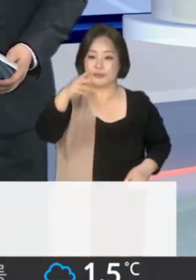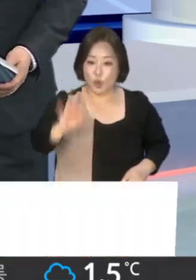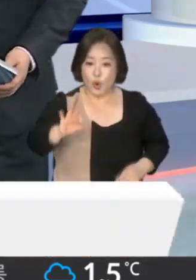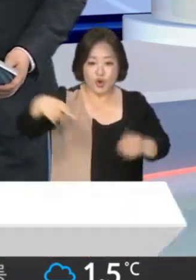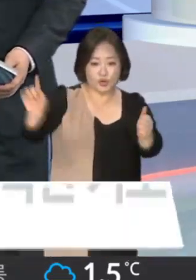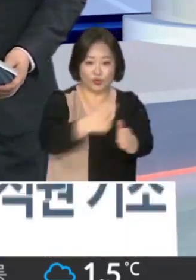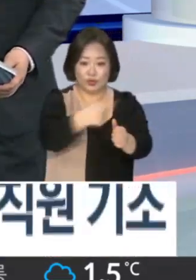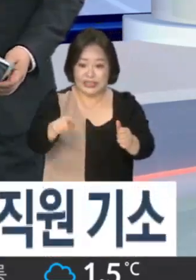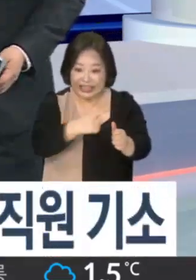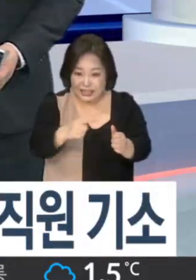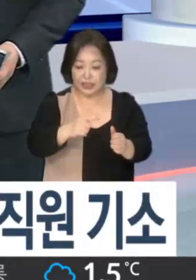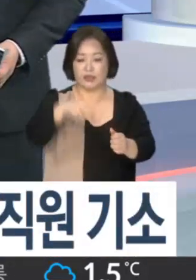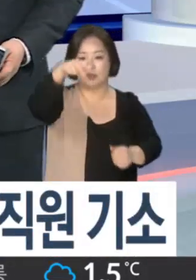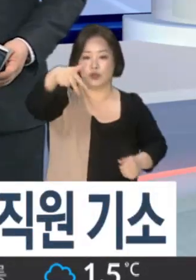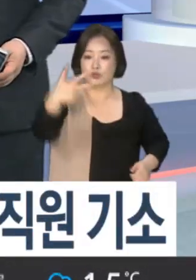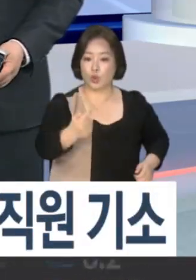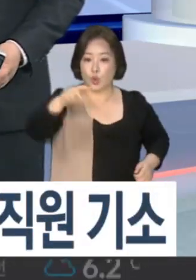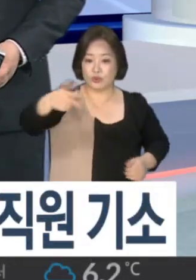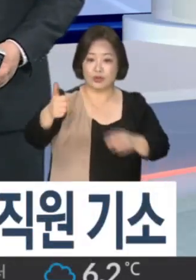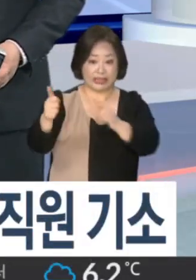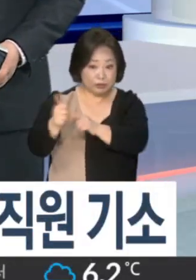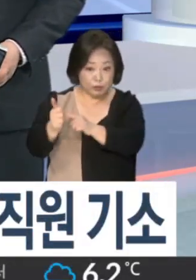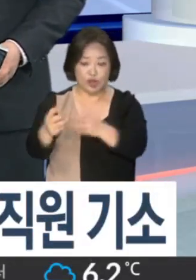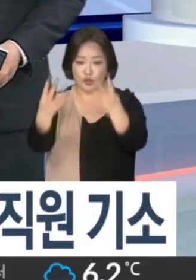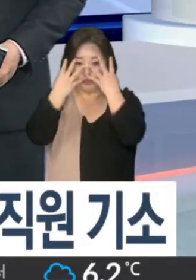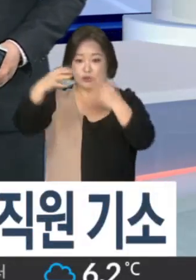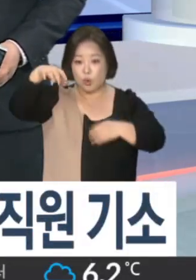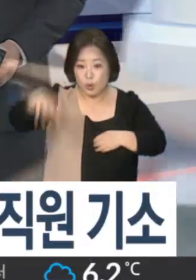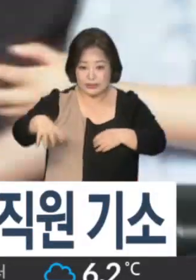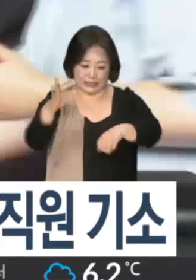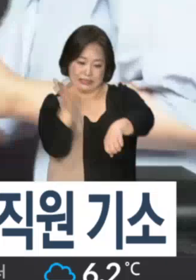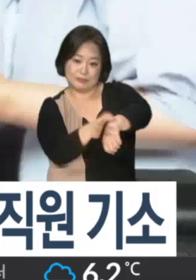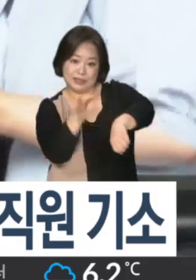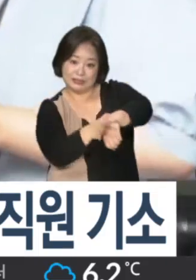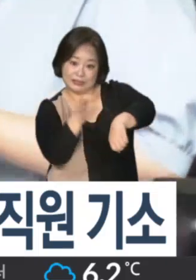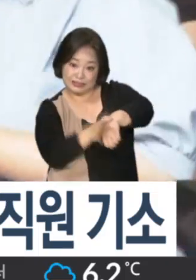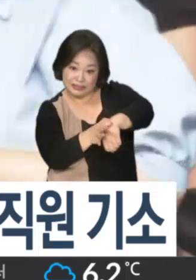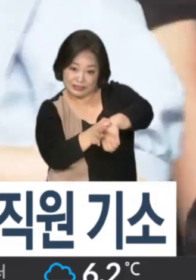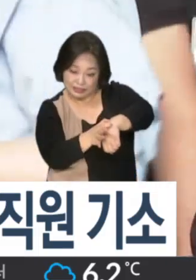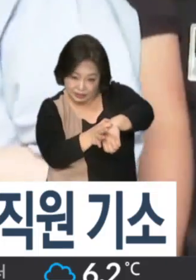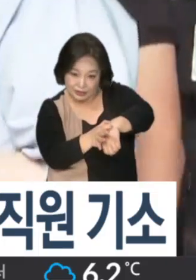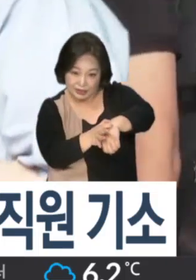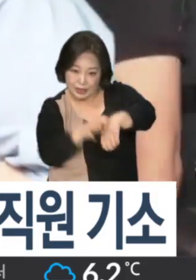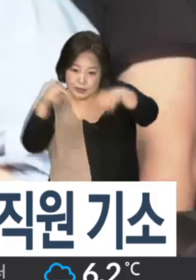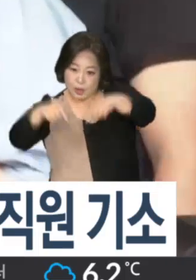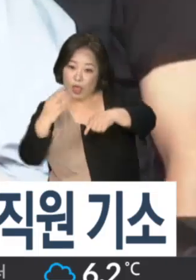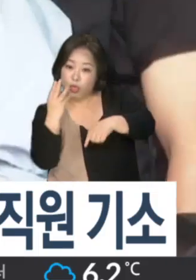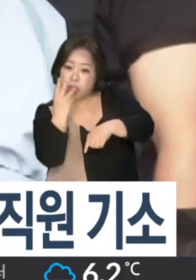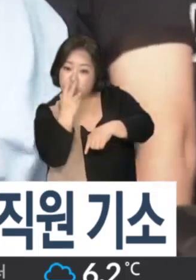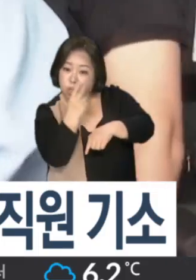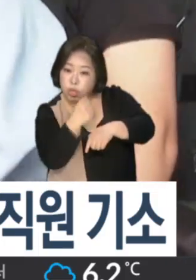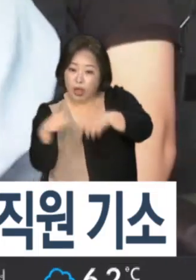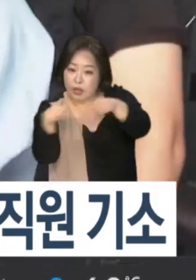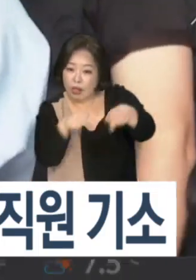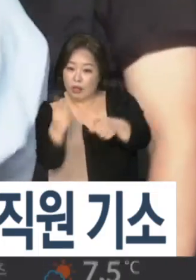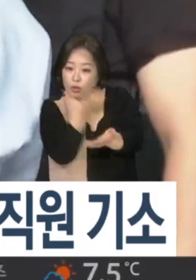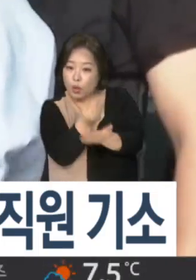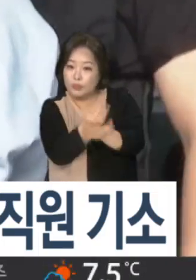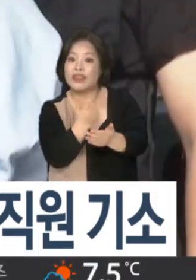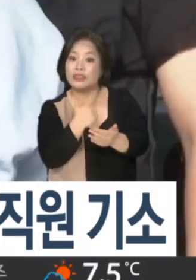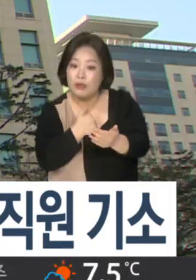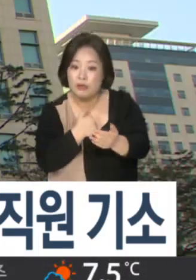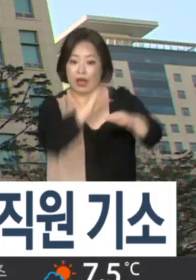실림동 흉기 난동범 조선이 수감된 구치소에 스마트워치를 반입해 접견 대화를 몰래 녹음한 방송사